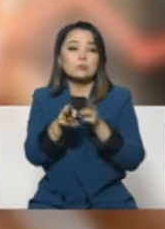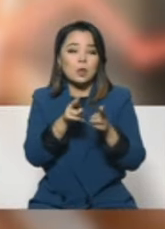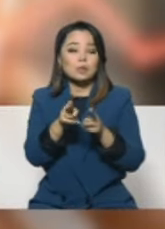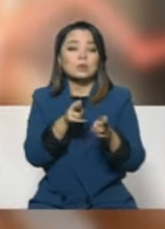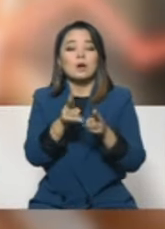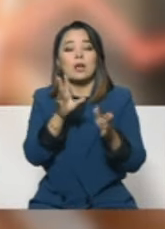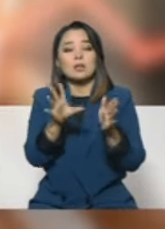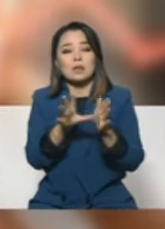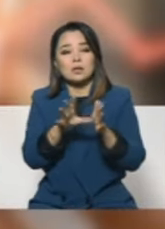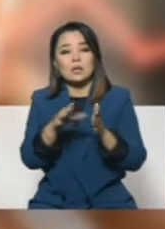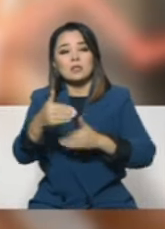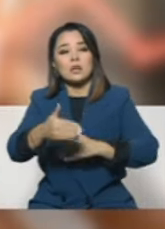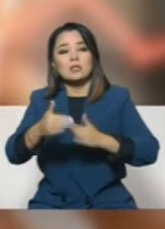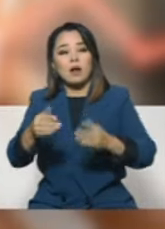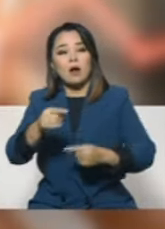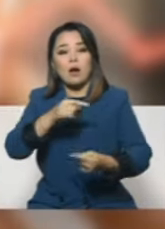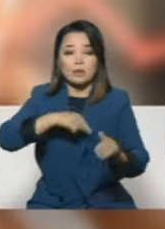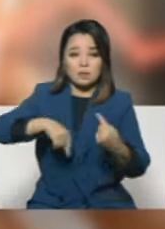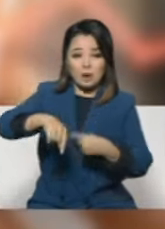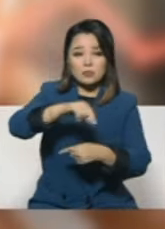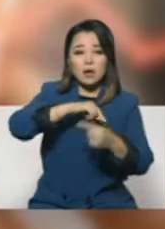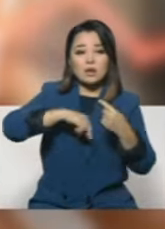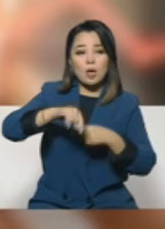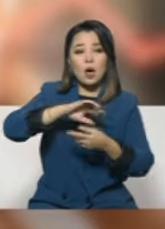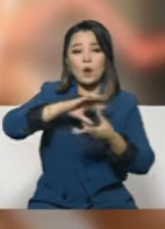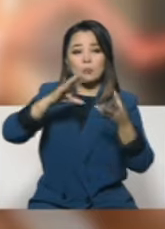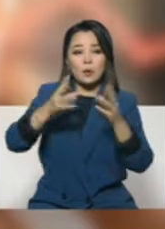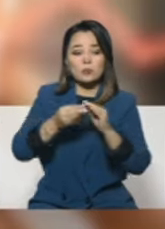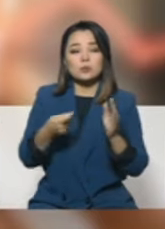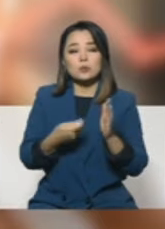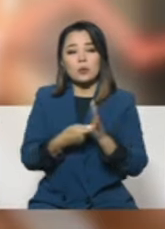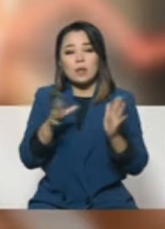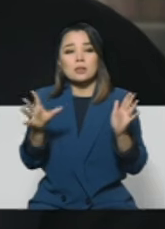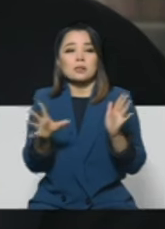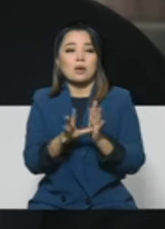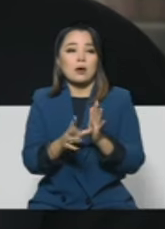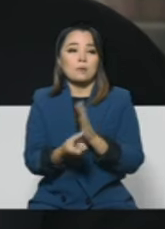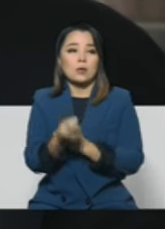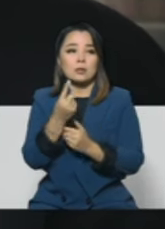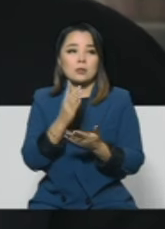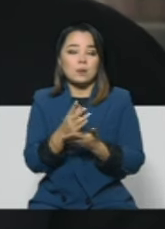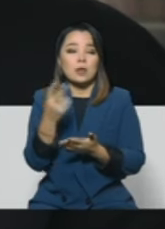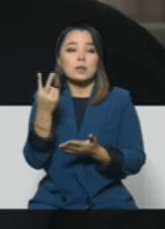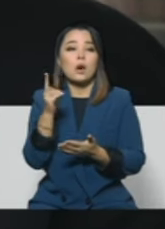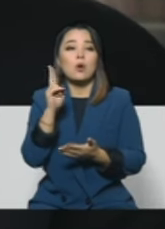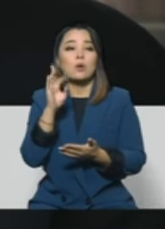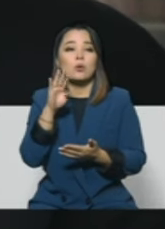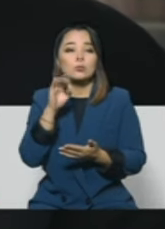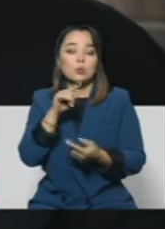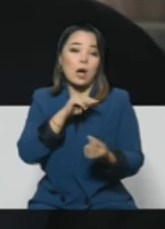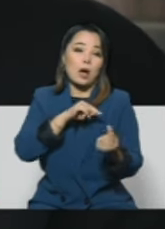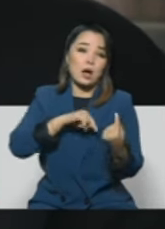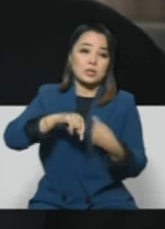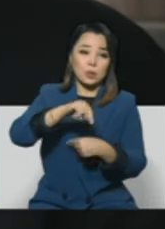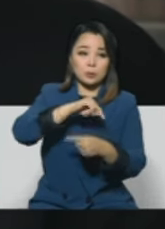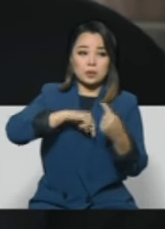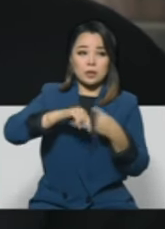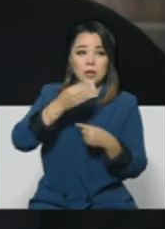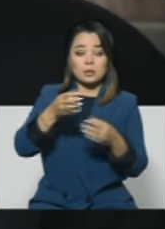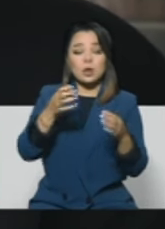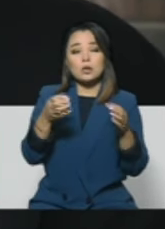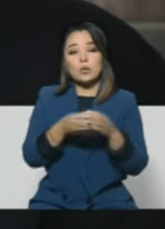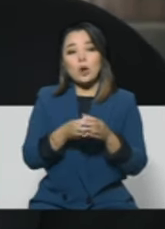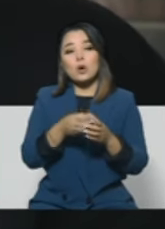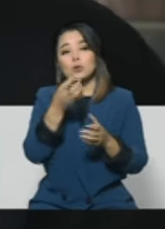турбина электрогенераторларын айналдырады, нәтижесінде тоқ пайда болады. Екінші контурдағы айналып жатқан